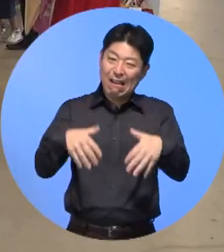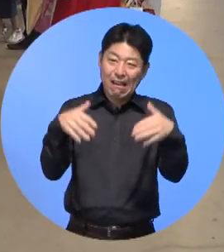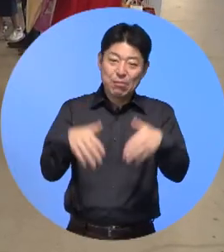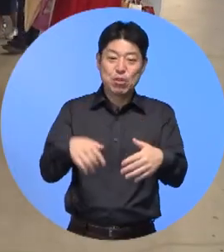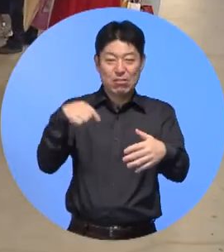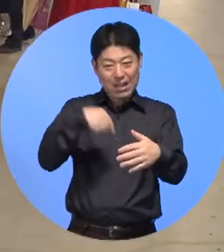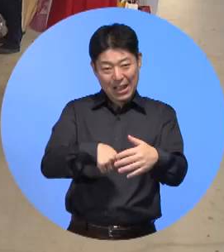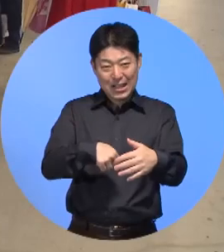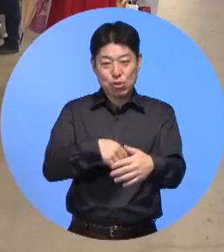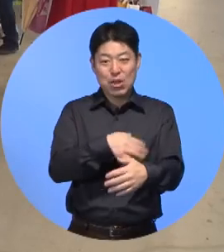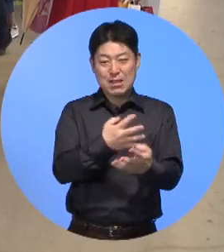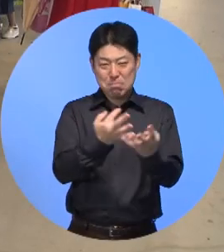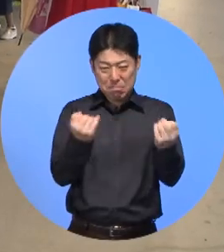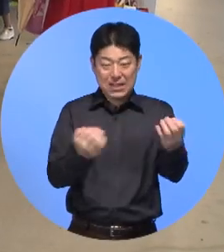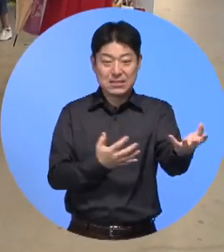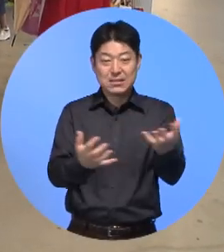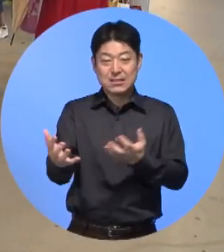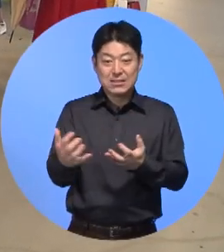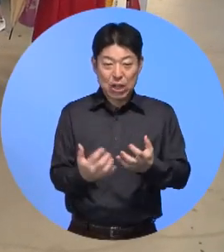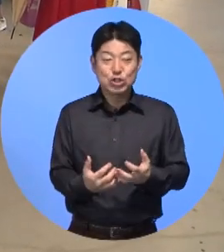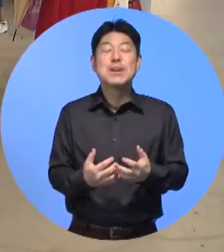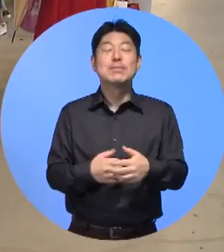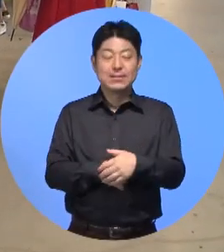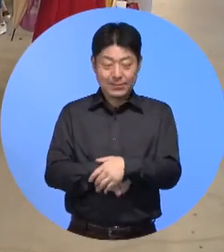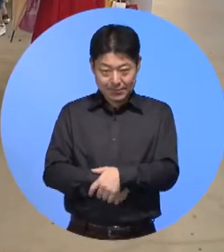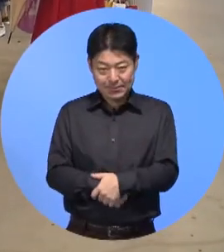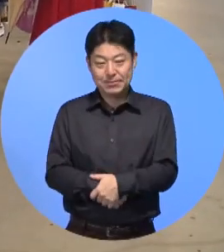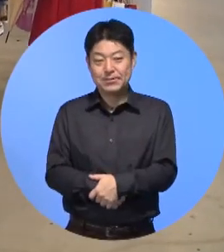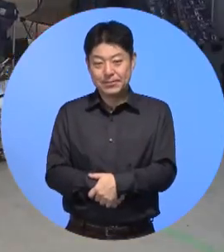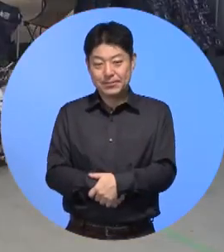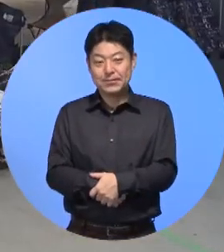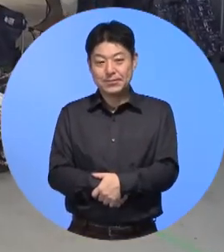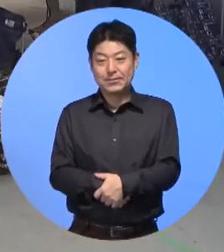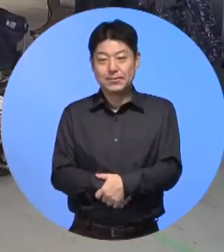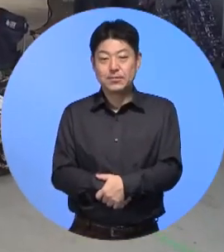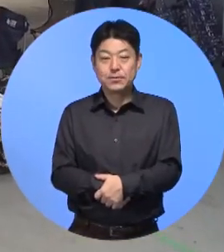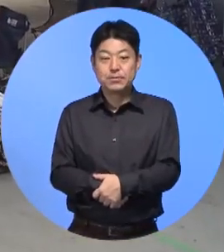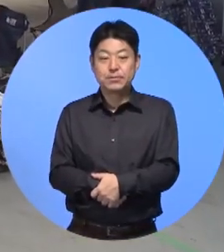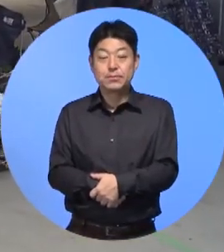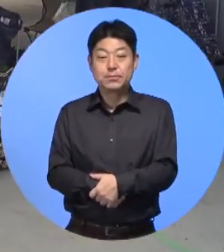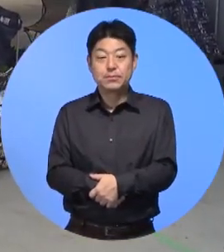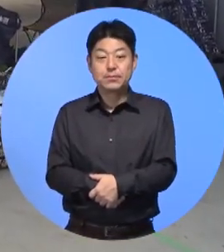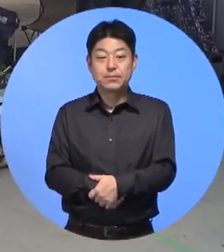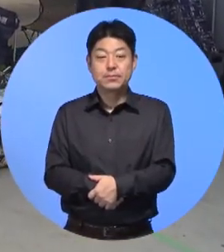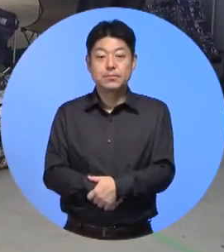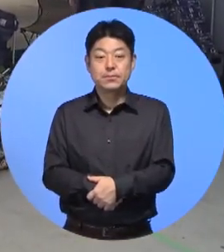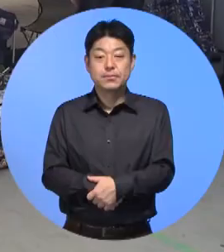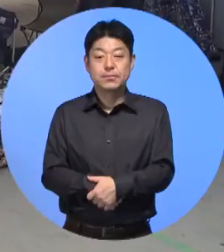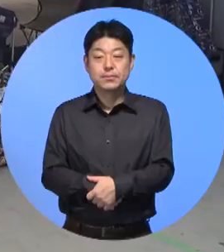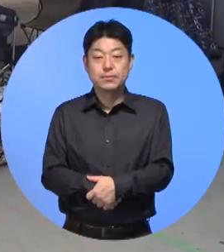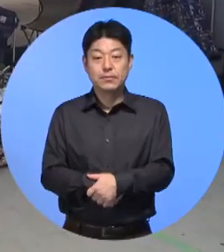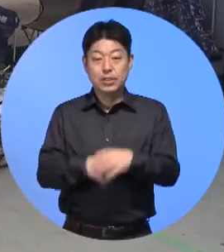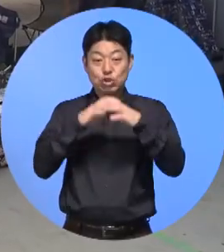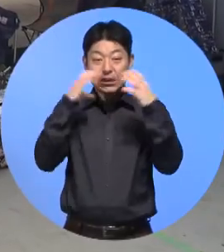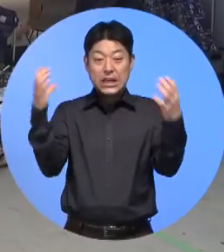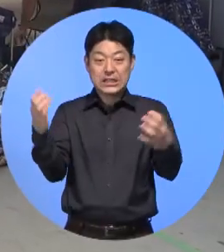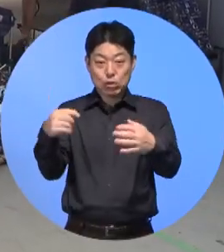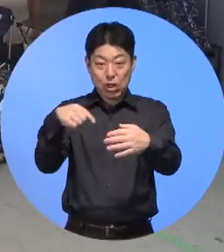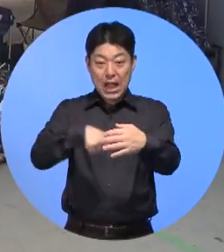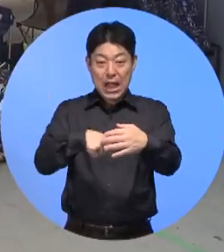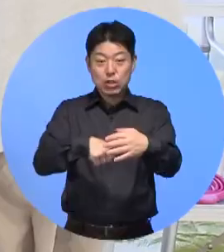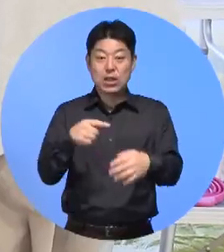いにくの天気の中でしたが、たくさんの来場者がスタジアムを訪れました。スタジアム内にはおよ